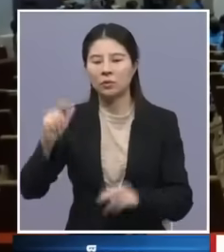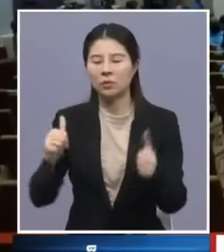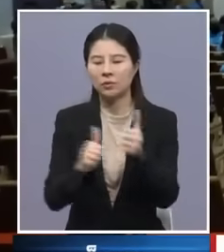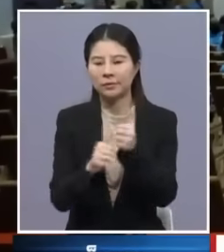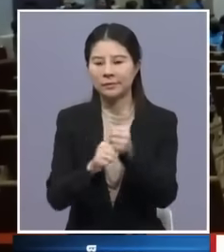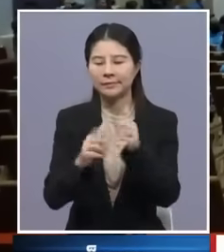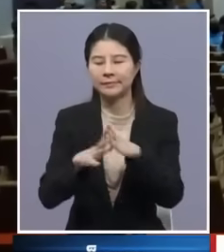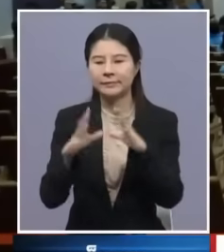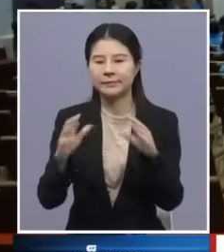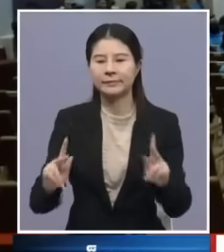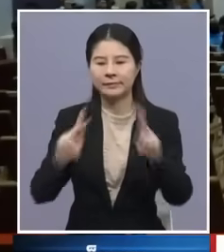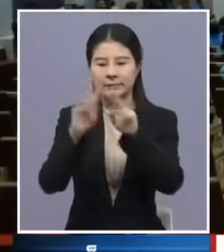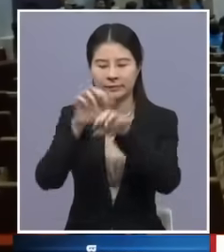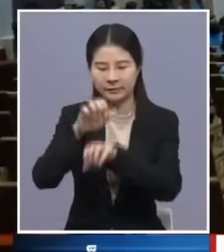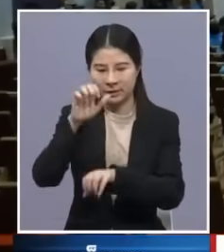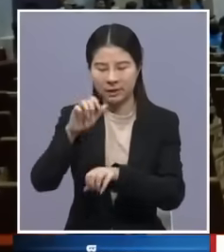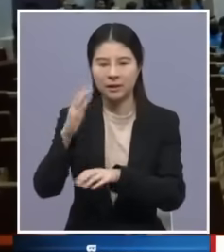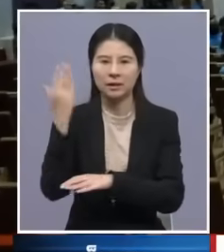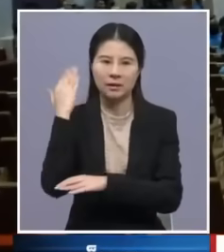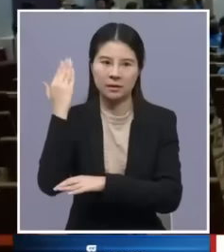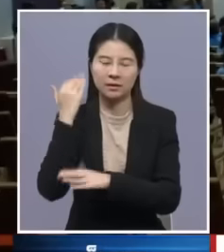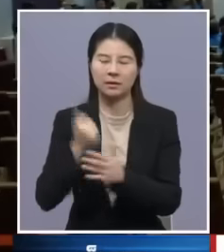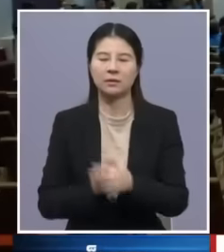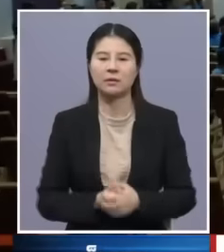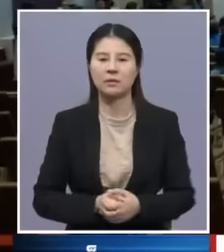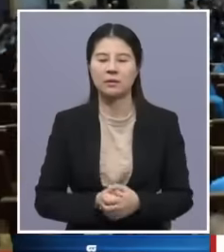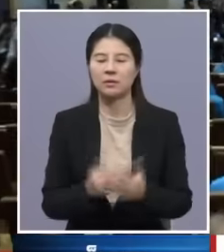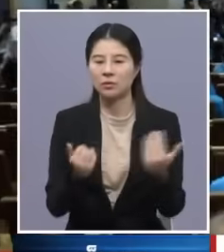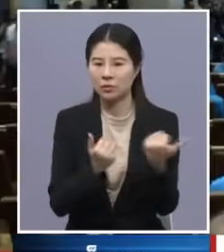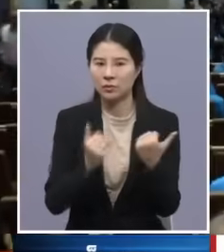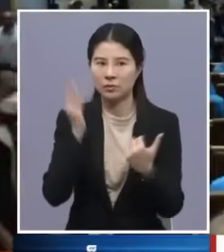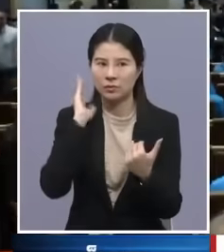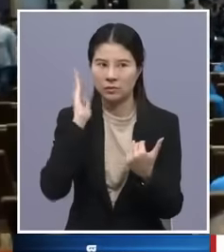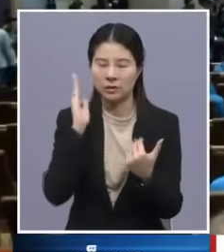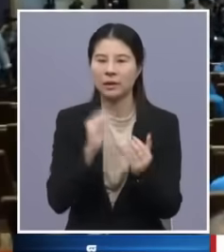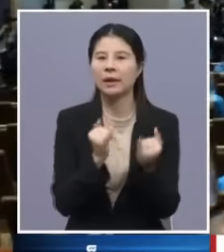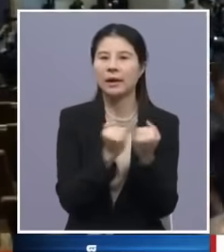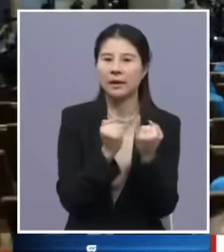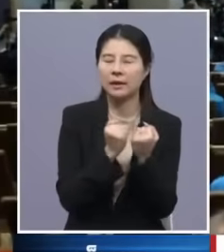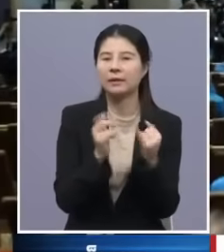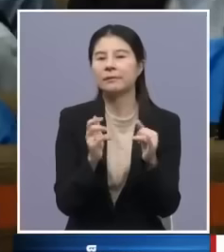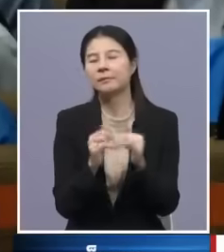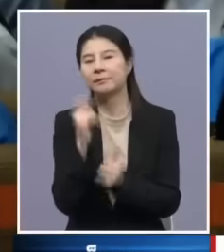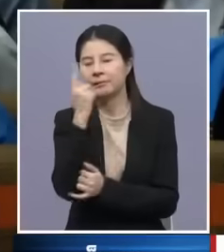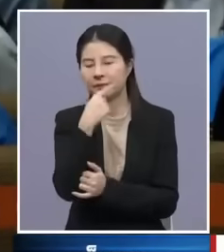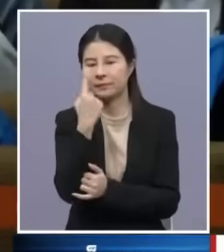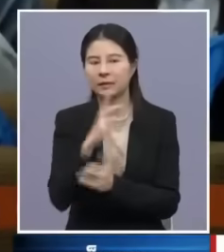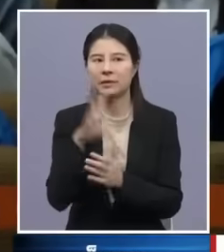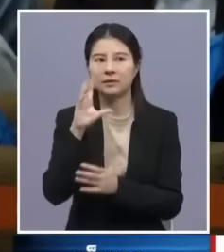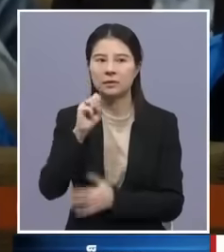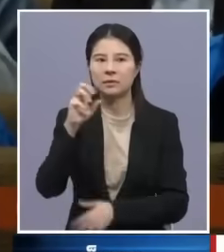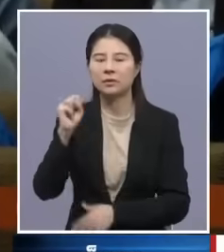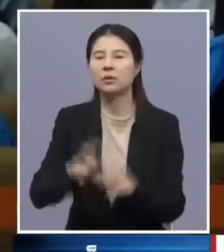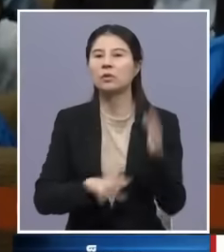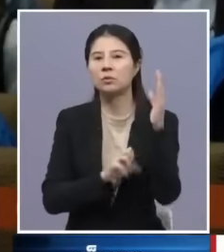แล้วว่าขอรอฟังวิสัยทัศน์ของผู้สมัครแต่ละคนก่อนยังไม่รวมพลตำรวจตรีสุรินทร์ปาลาเร่สสเขต8จังหวัดสงขล